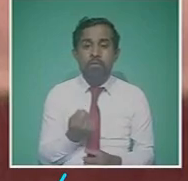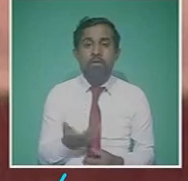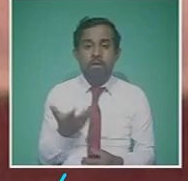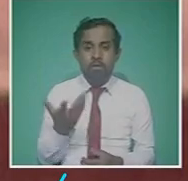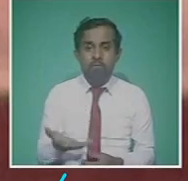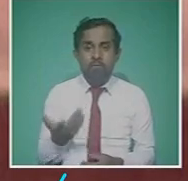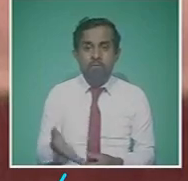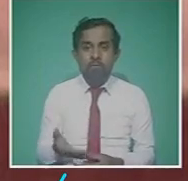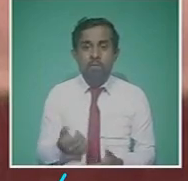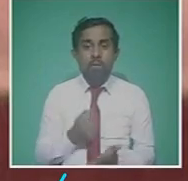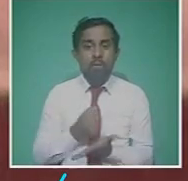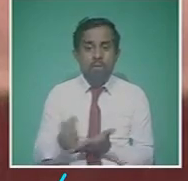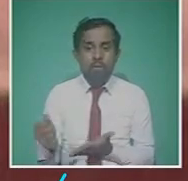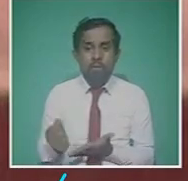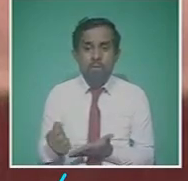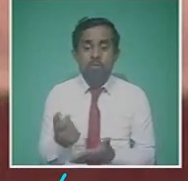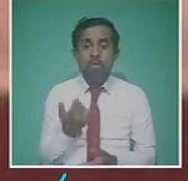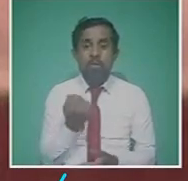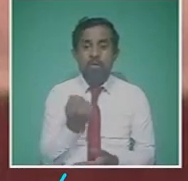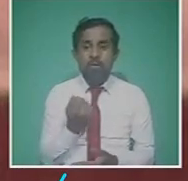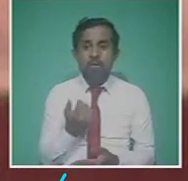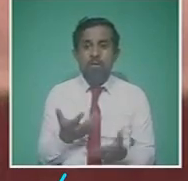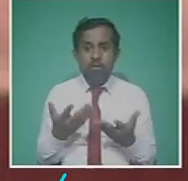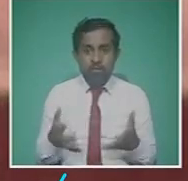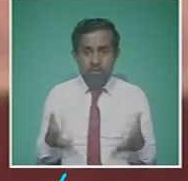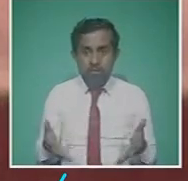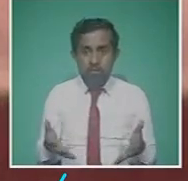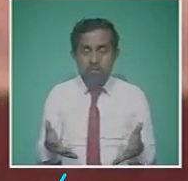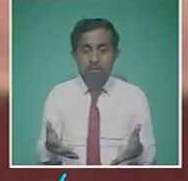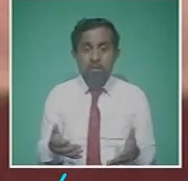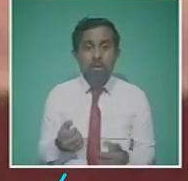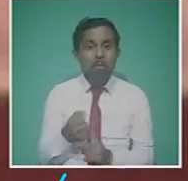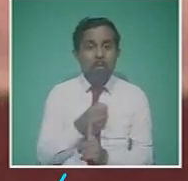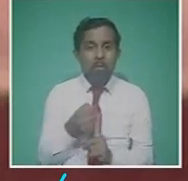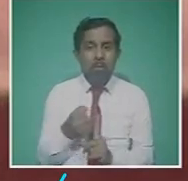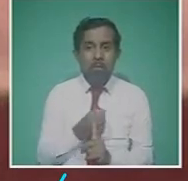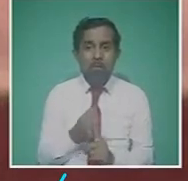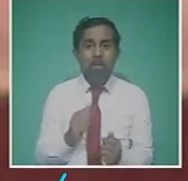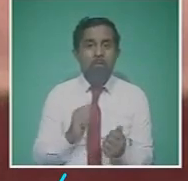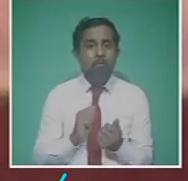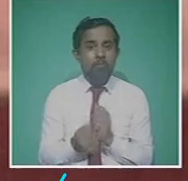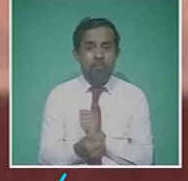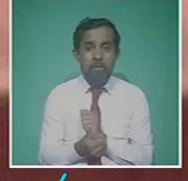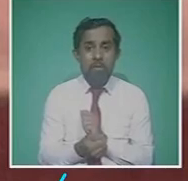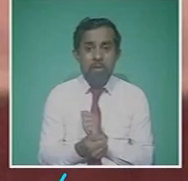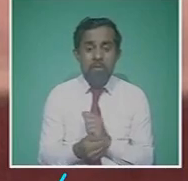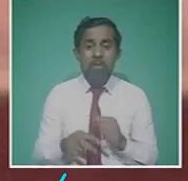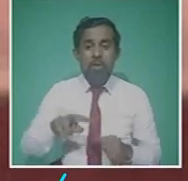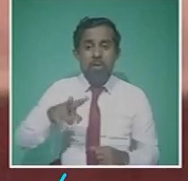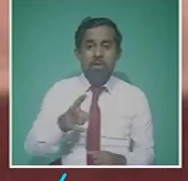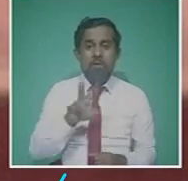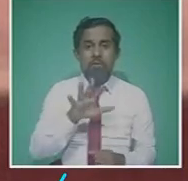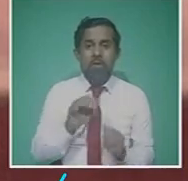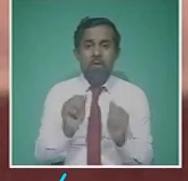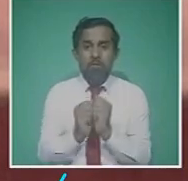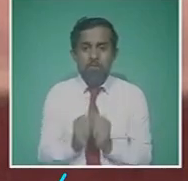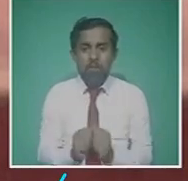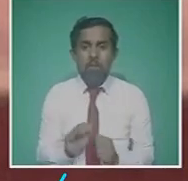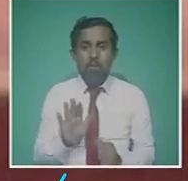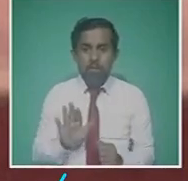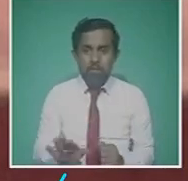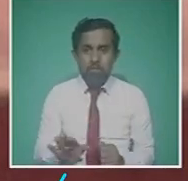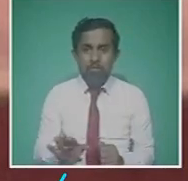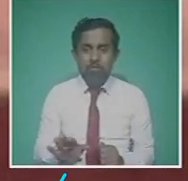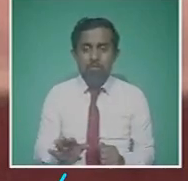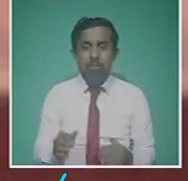වෙච්ච විනාශය එහෙම නැත්නම් මේ ආර්ථිකයට සිද්ධ වෙච්ච මේ බලපෑම වෙනස් කරගන්න තමයි මේ 225 කටයුතු කරන්න ඕනේ